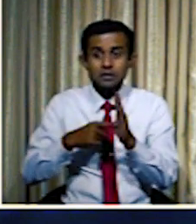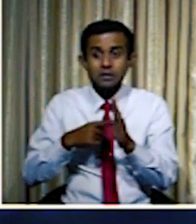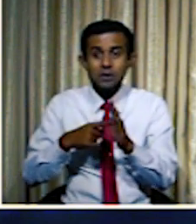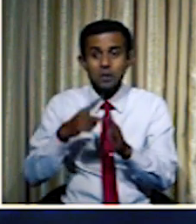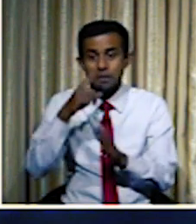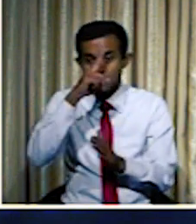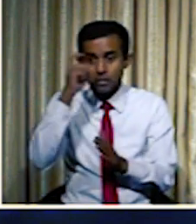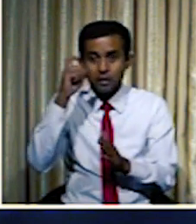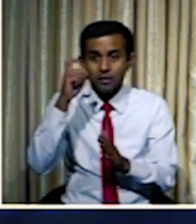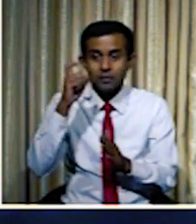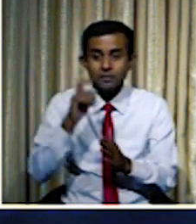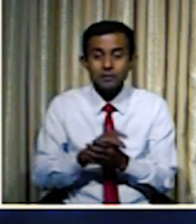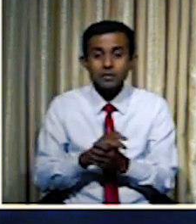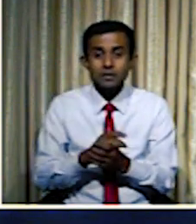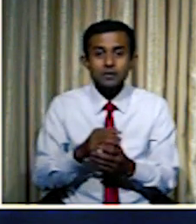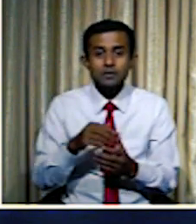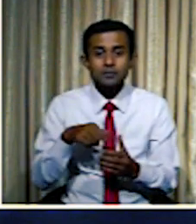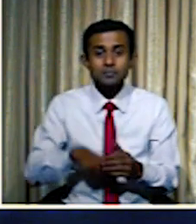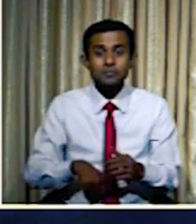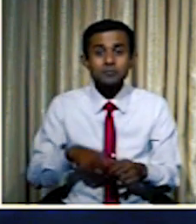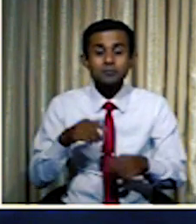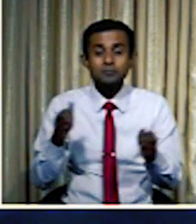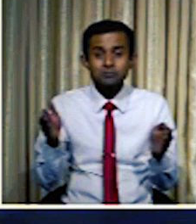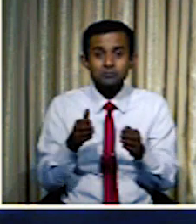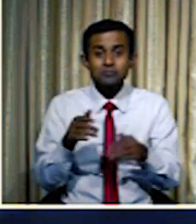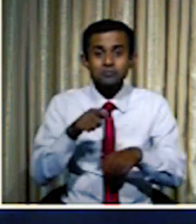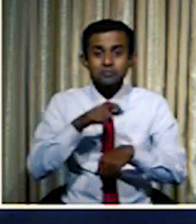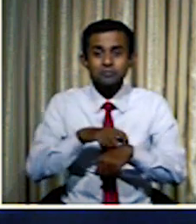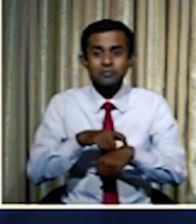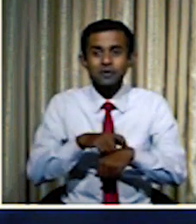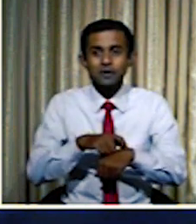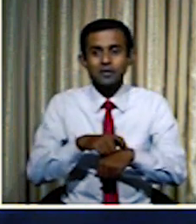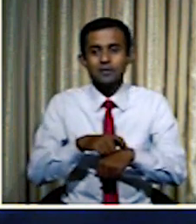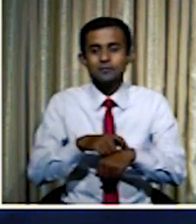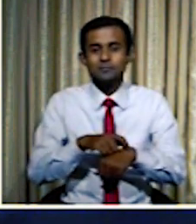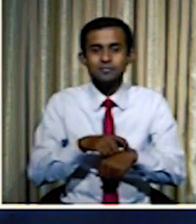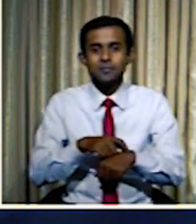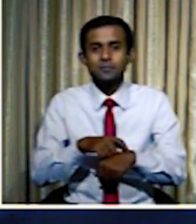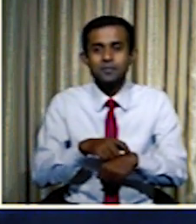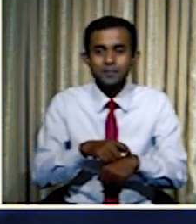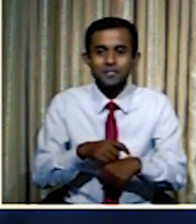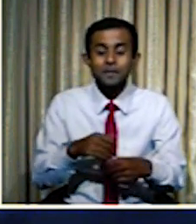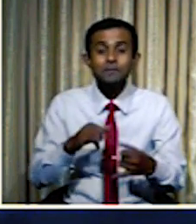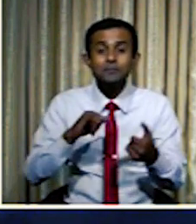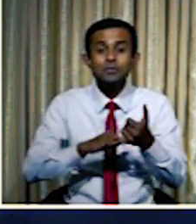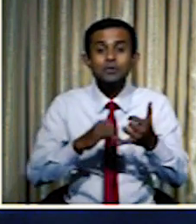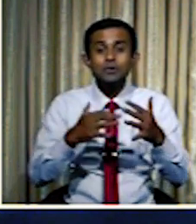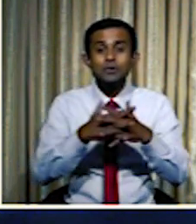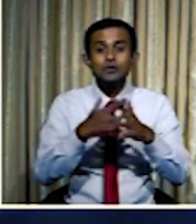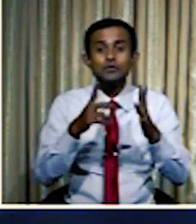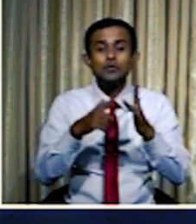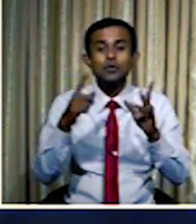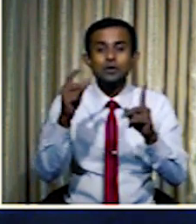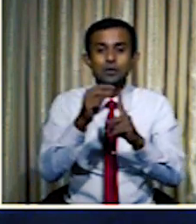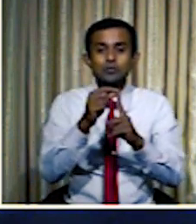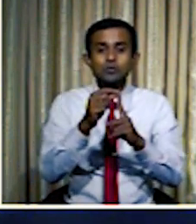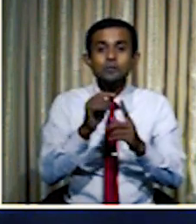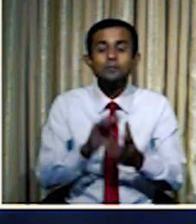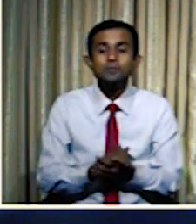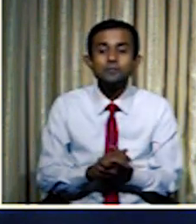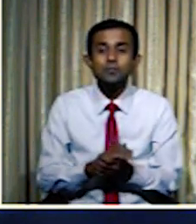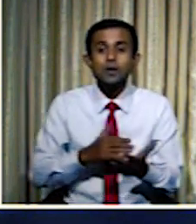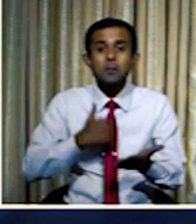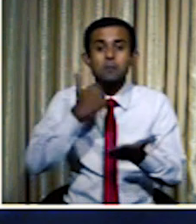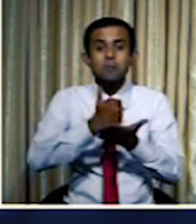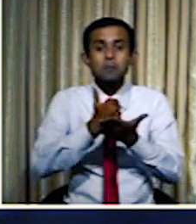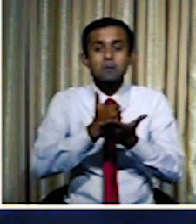මාසයේ අපිට ගෙවන්න තියෙනවා කෙටි කාලීන අරමුදල් හුවමාරු අපි කියනවා ස්වොප් කියලා. ඒව දේශීය බැංකු වලින් මහ